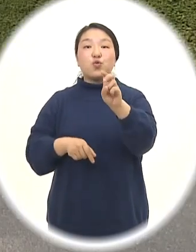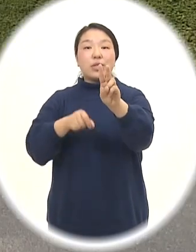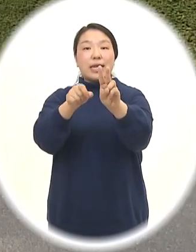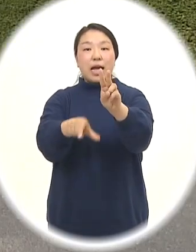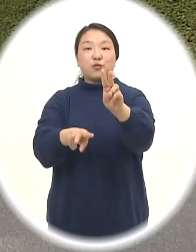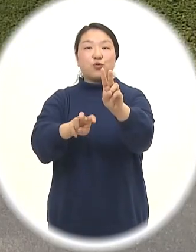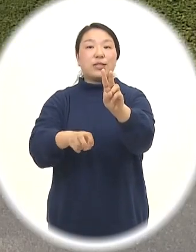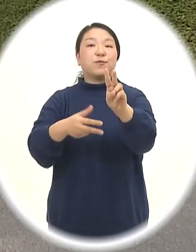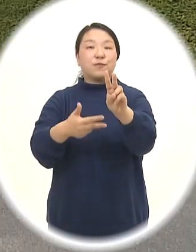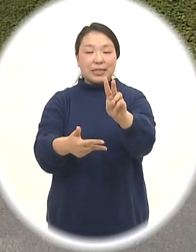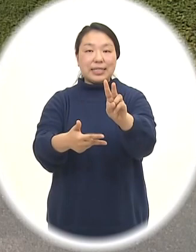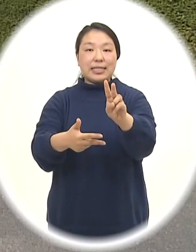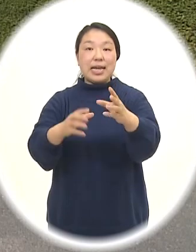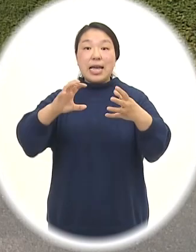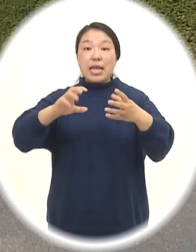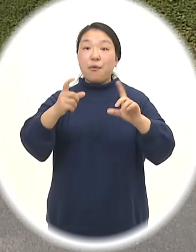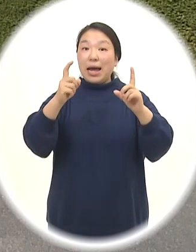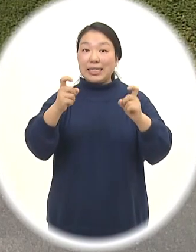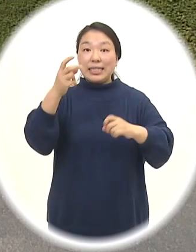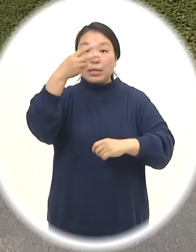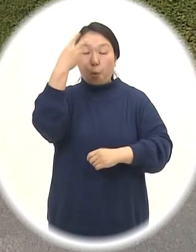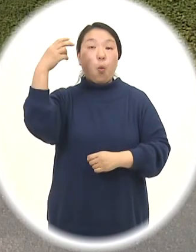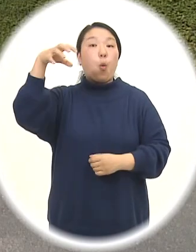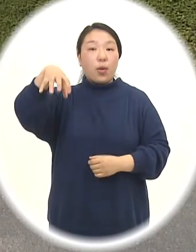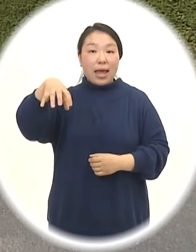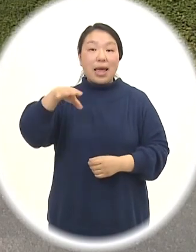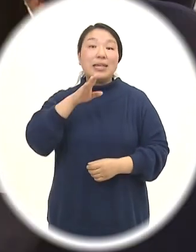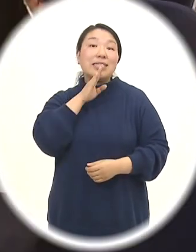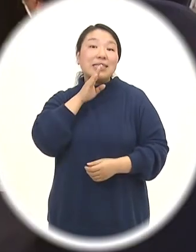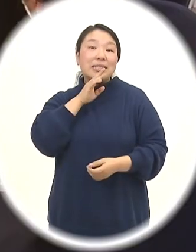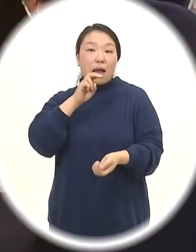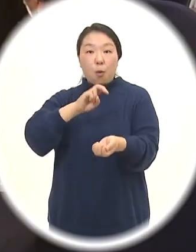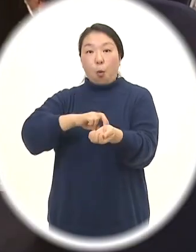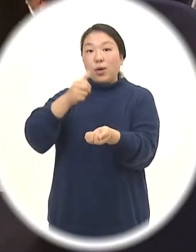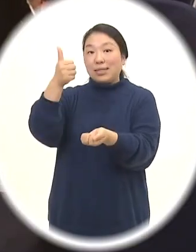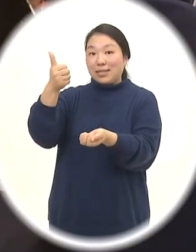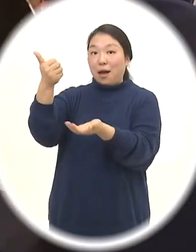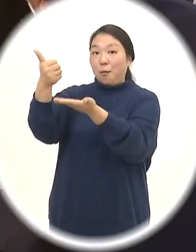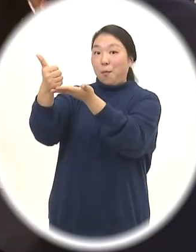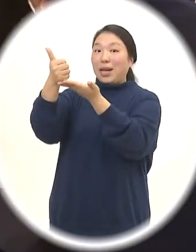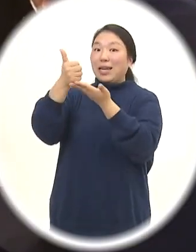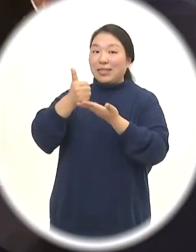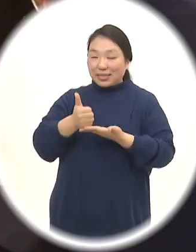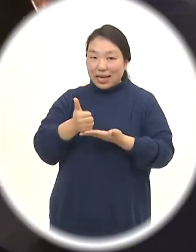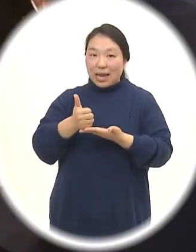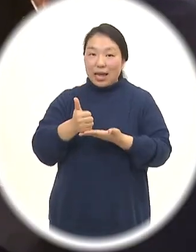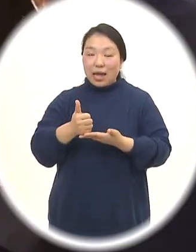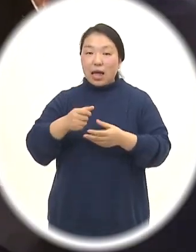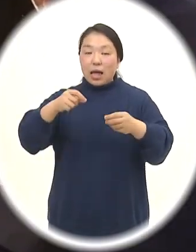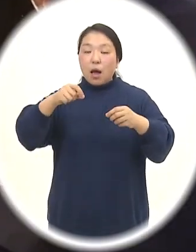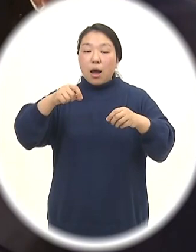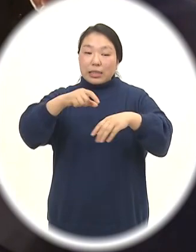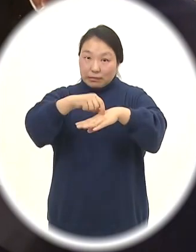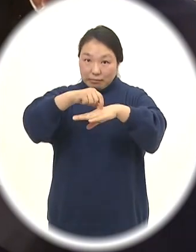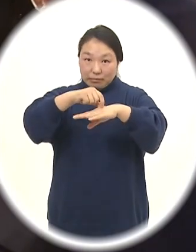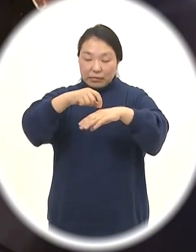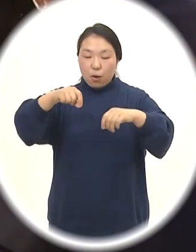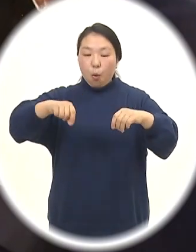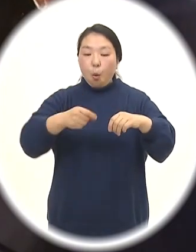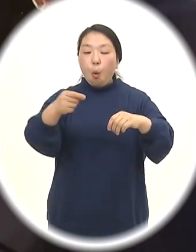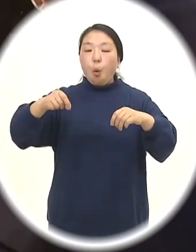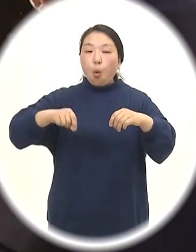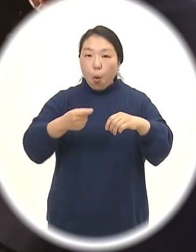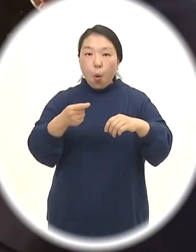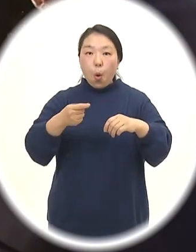先月27日いわき高校で実際の医療現場で働く医師を招いて縫合体験